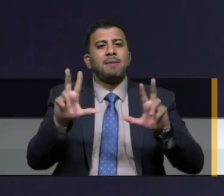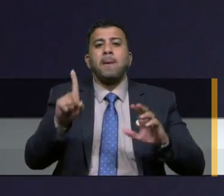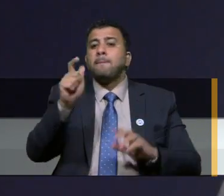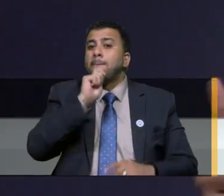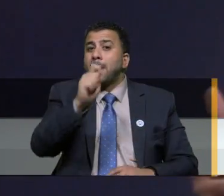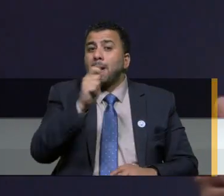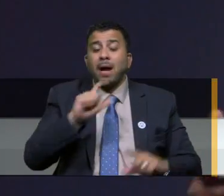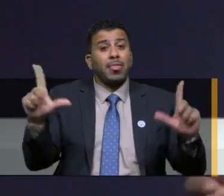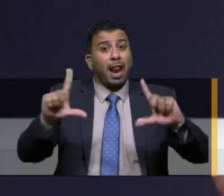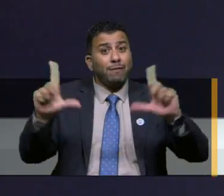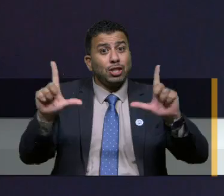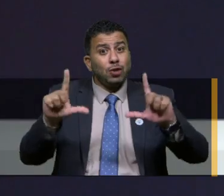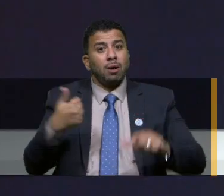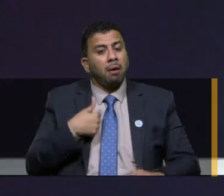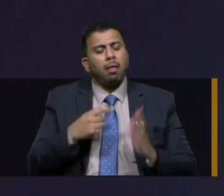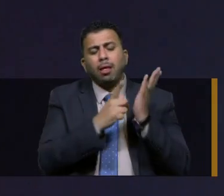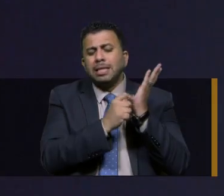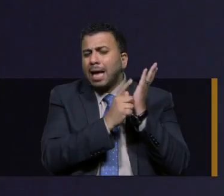برامج تلفزيونية وإذاعية.